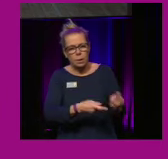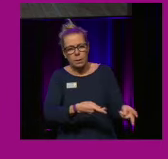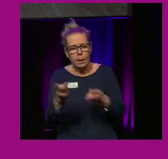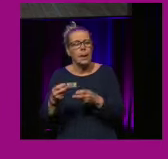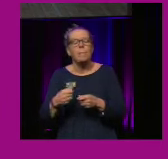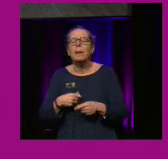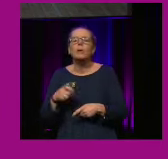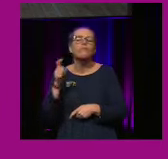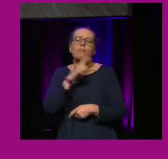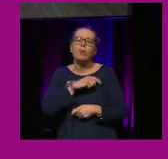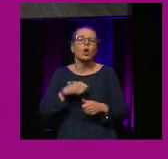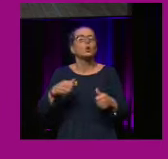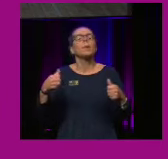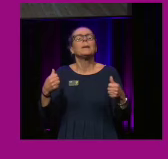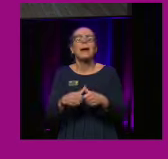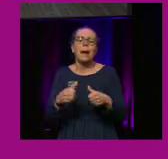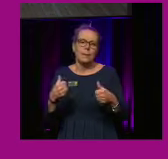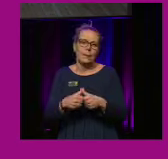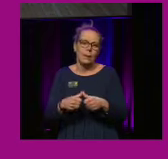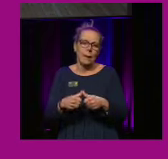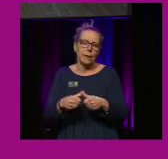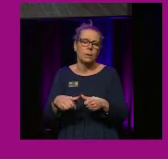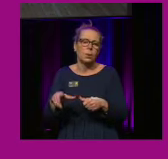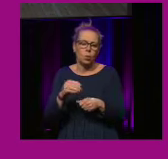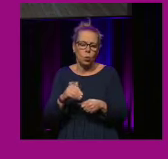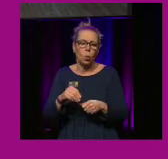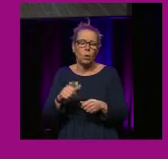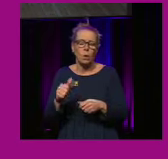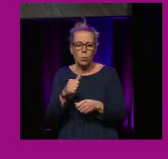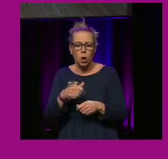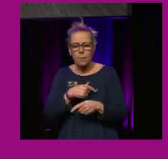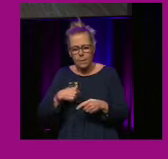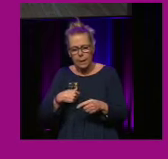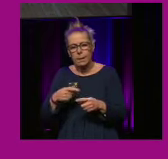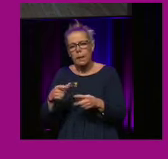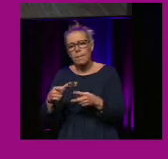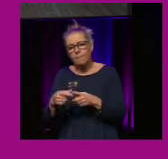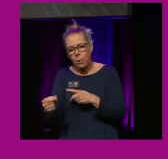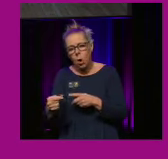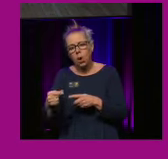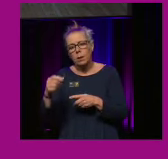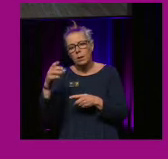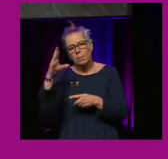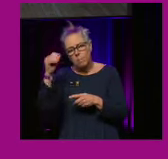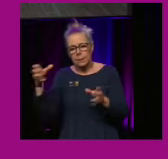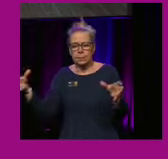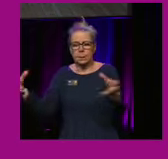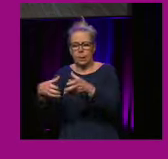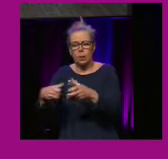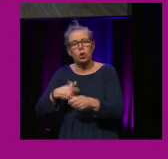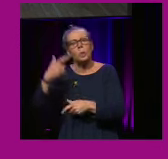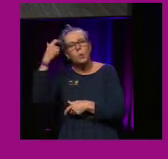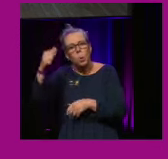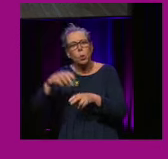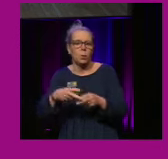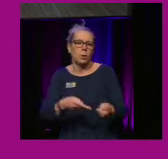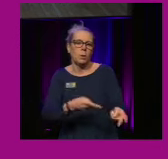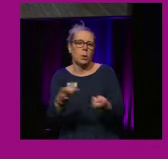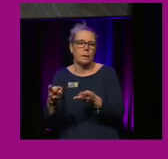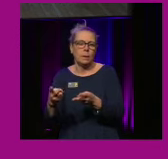en garant för det, utan då behövs det en valmanskår som tror på demokratin och tar avstånd